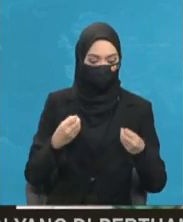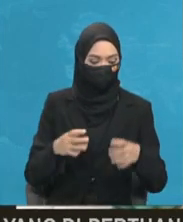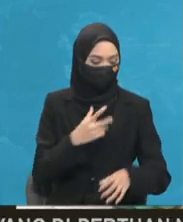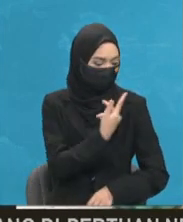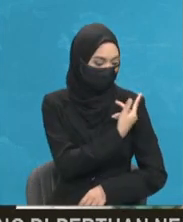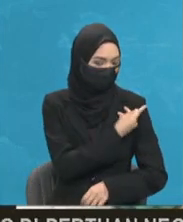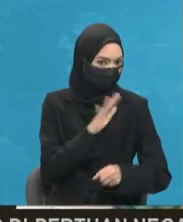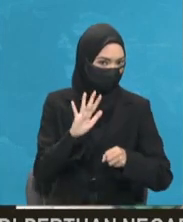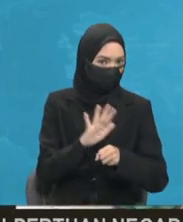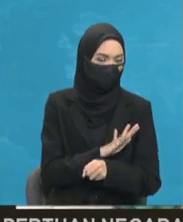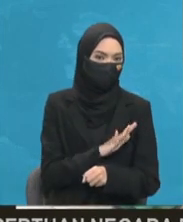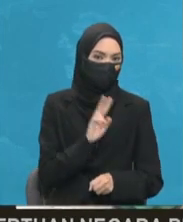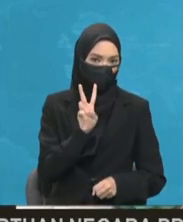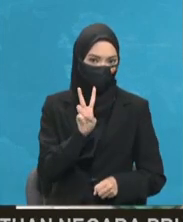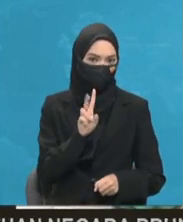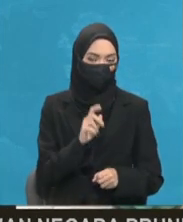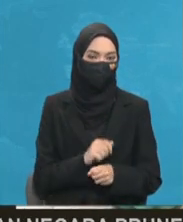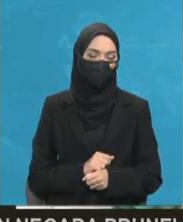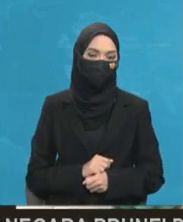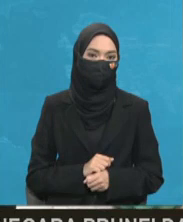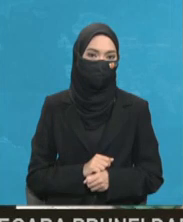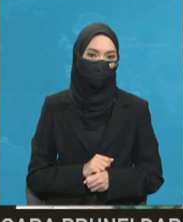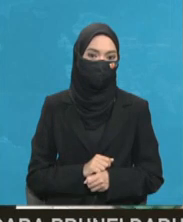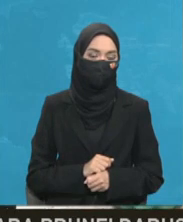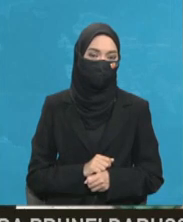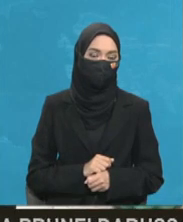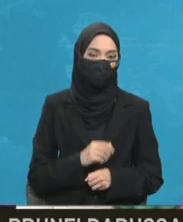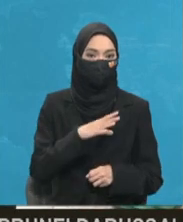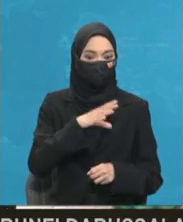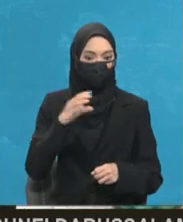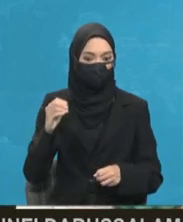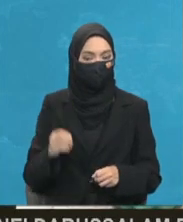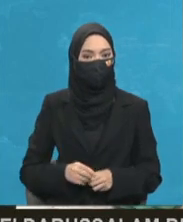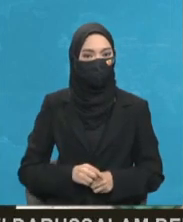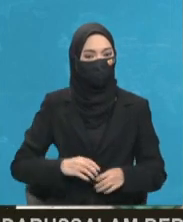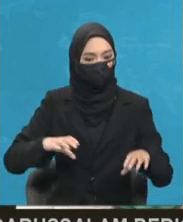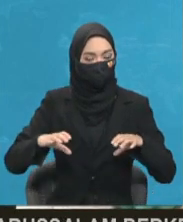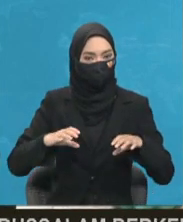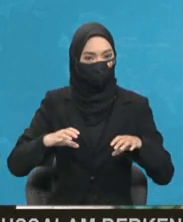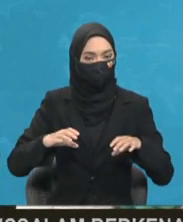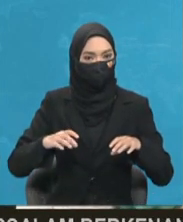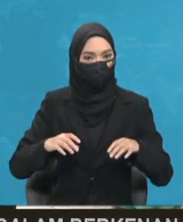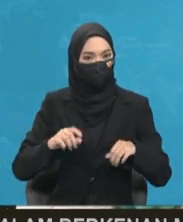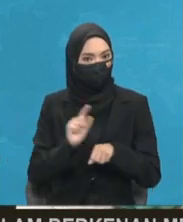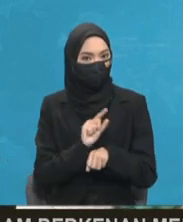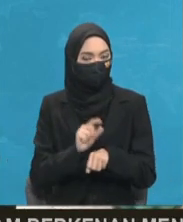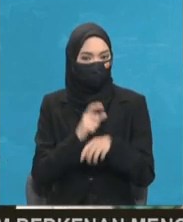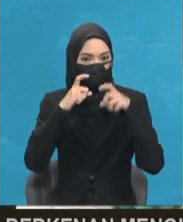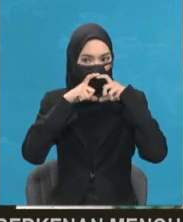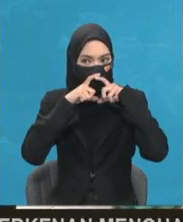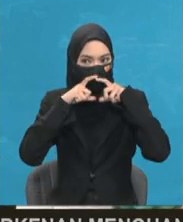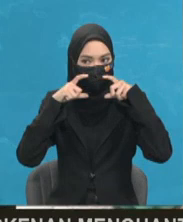Hai dan penggunaan sungkup muka Hai kecuali ketika makan high